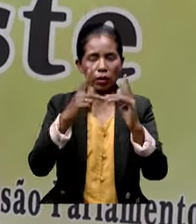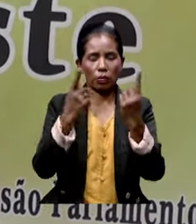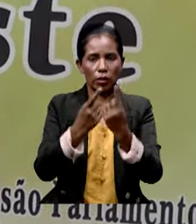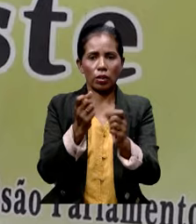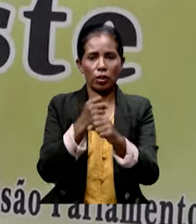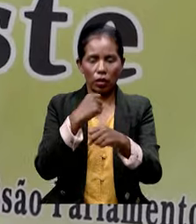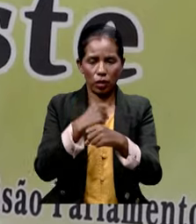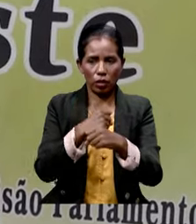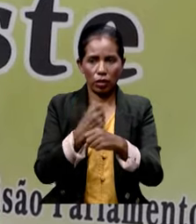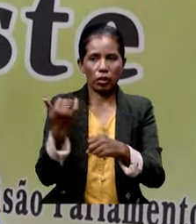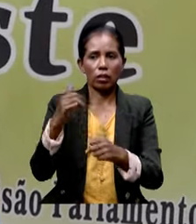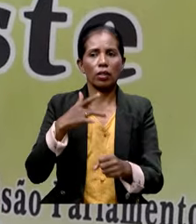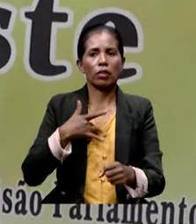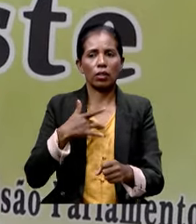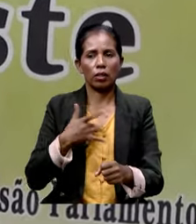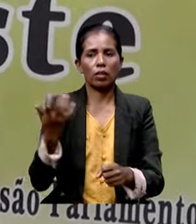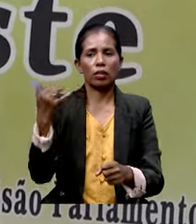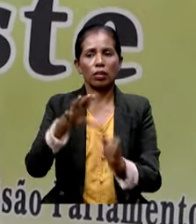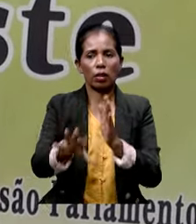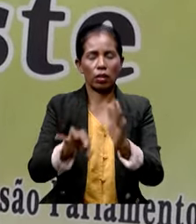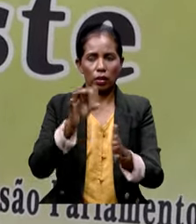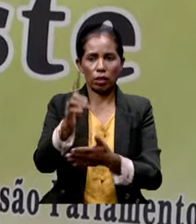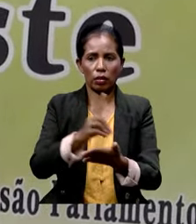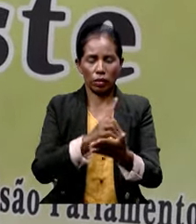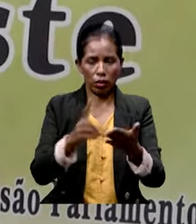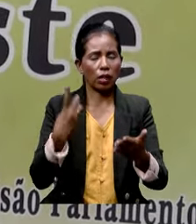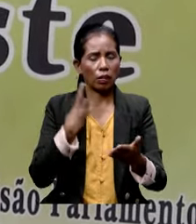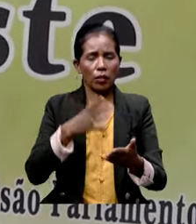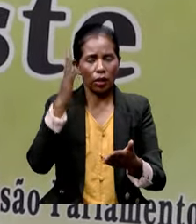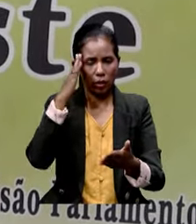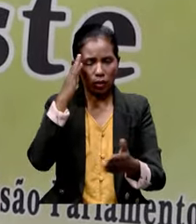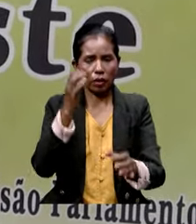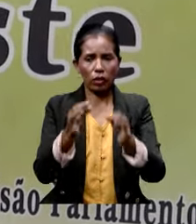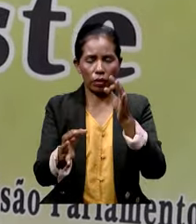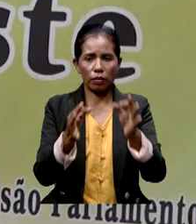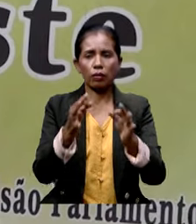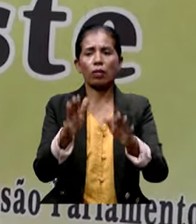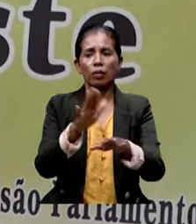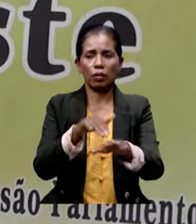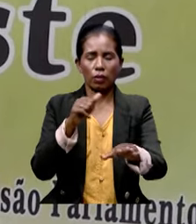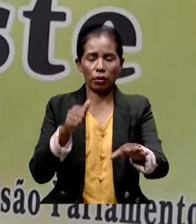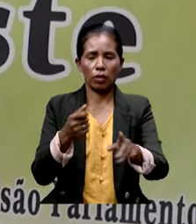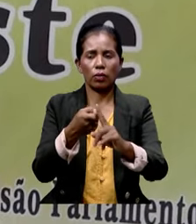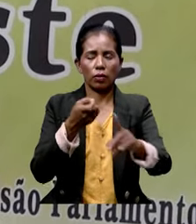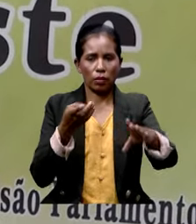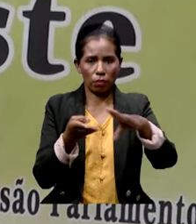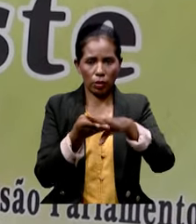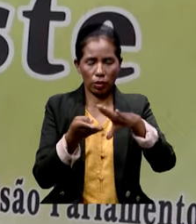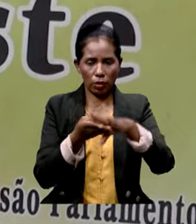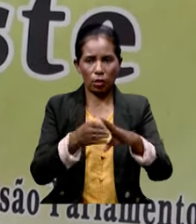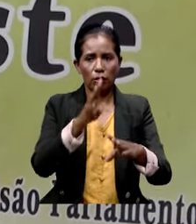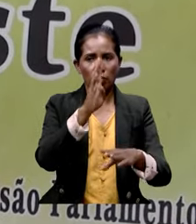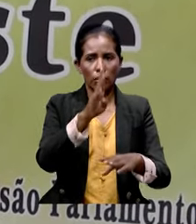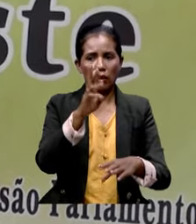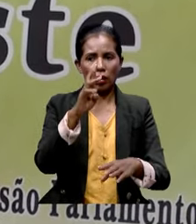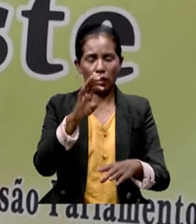halo, sir sinti kata sir hetan diskriminasaun. Kami hanoin kata sir karik mo se bolo parte husi banku beri, jaren